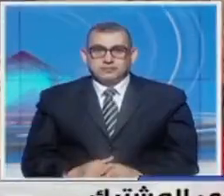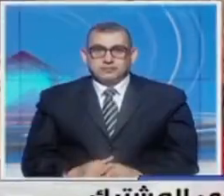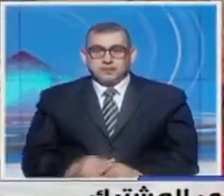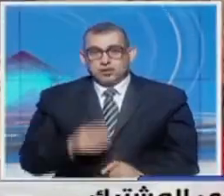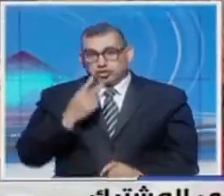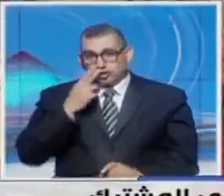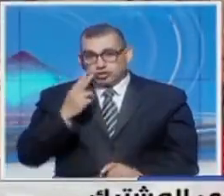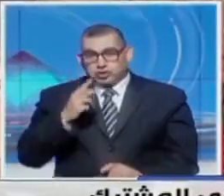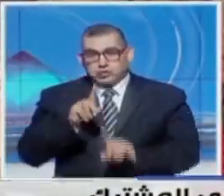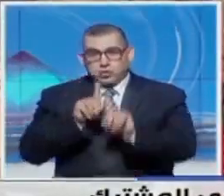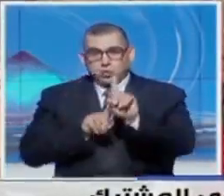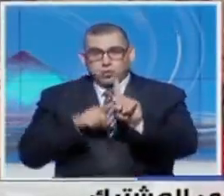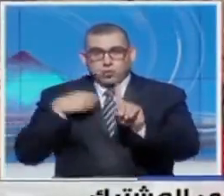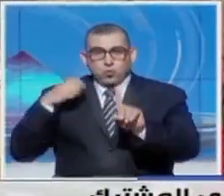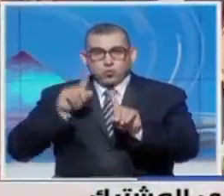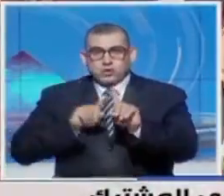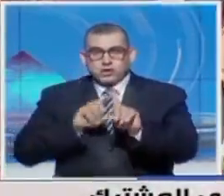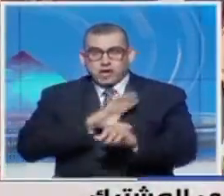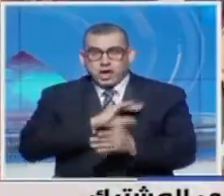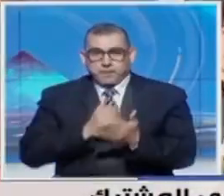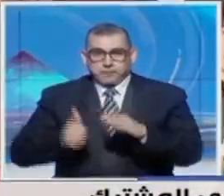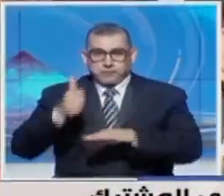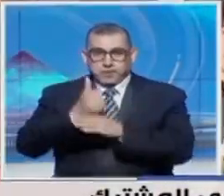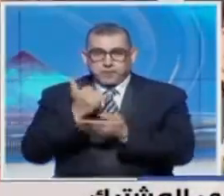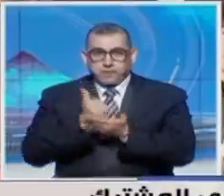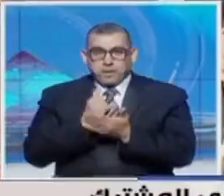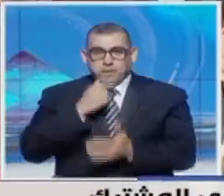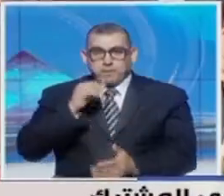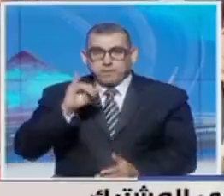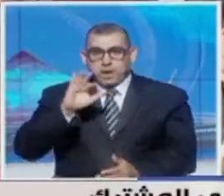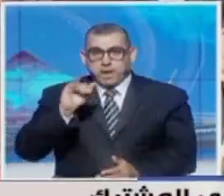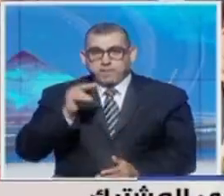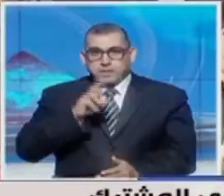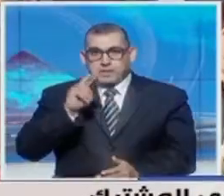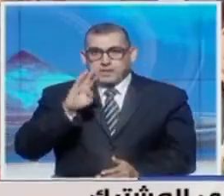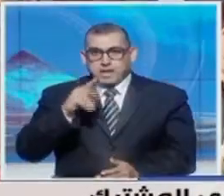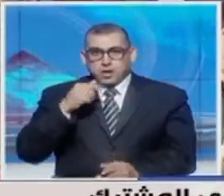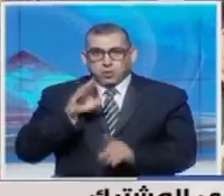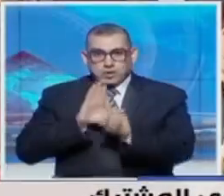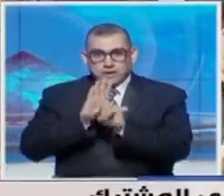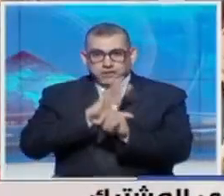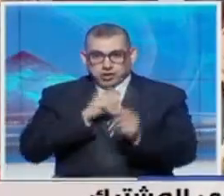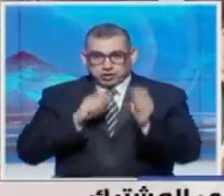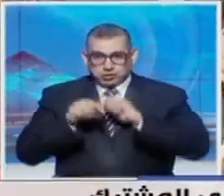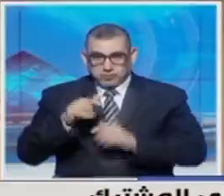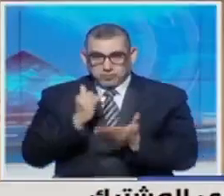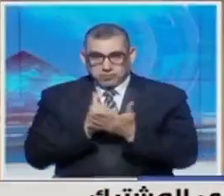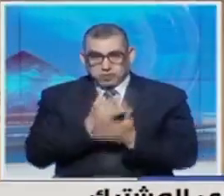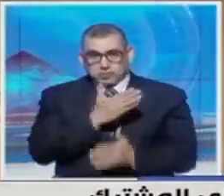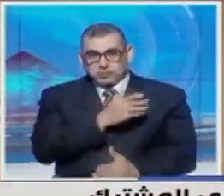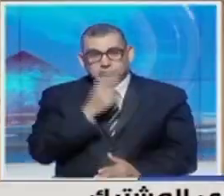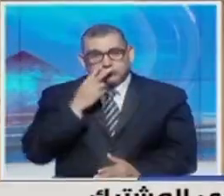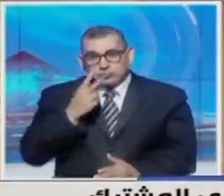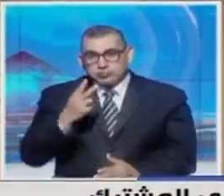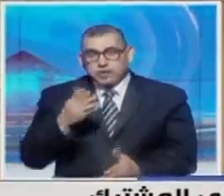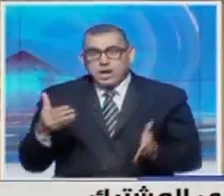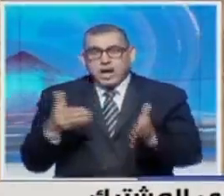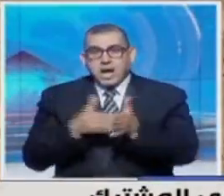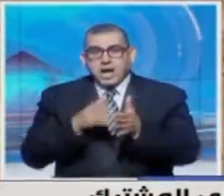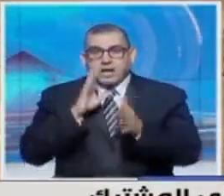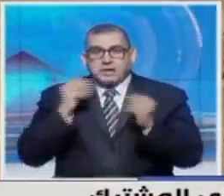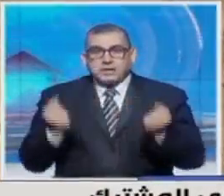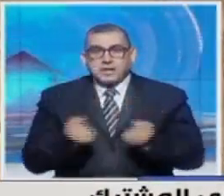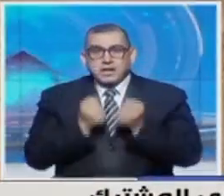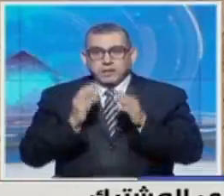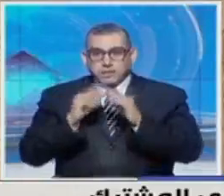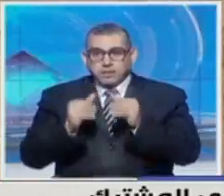شهد الفريق أول محمد زكي القائد العام للقوات المسلحة وزير الدفاع والإنتاج الحربي المرحلة الختامية